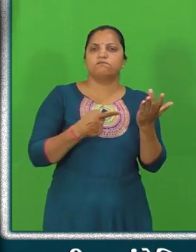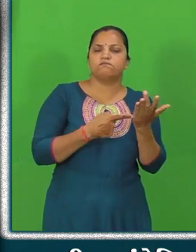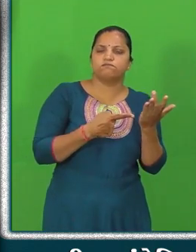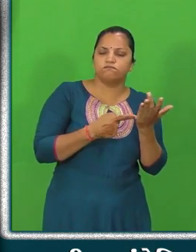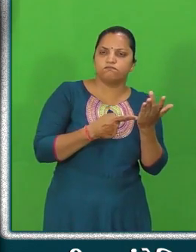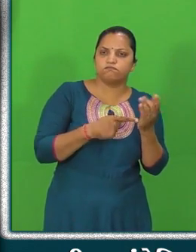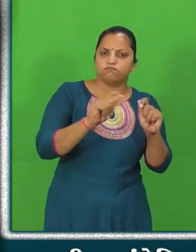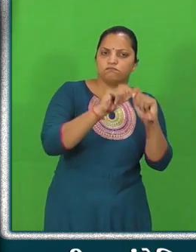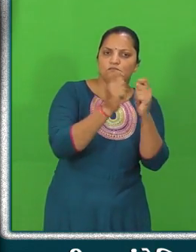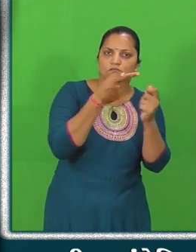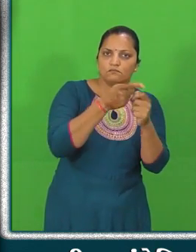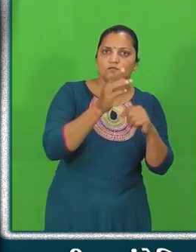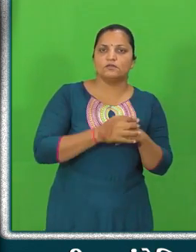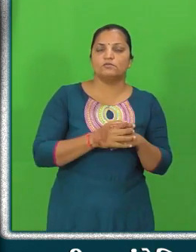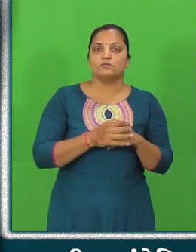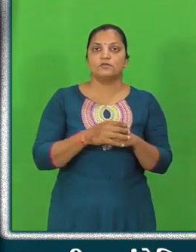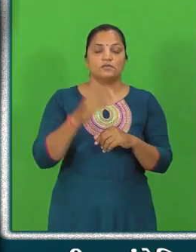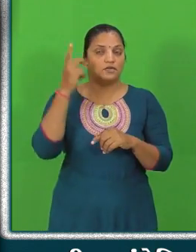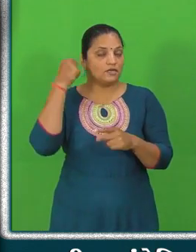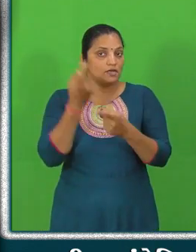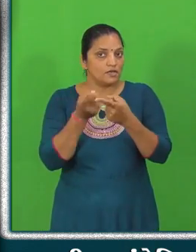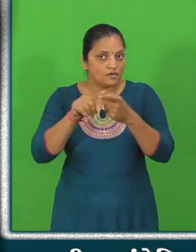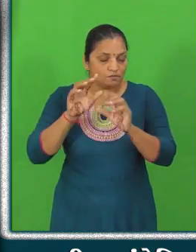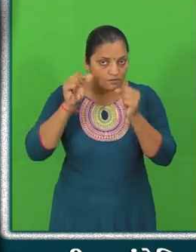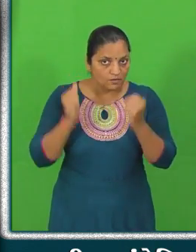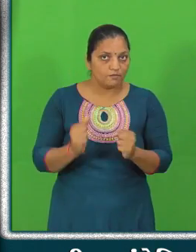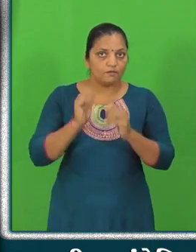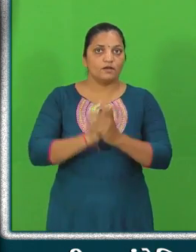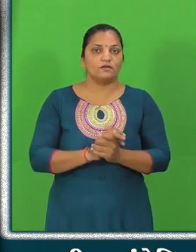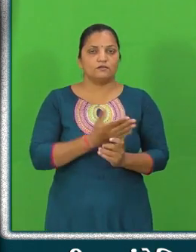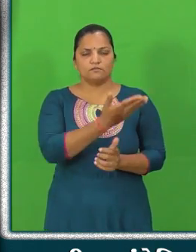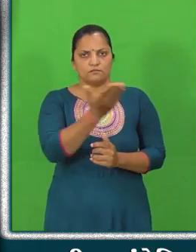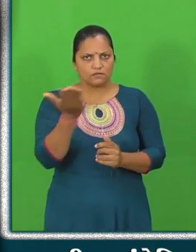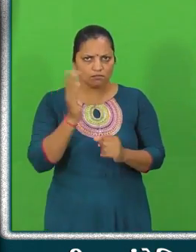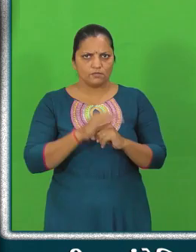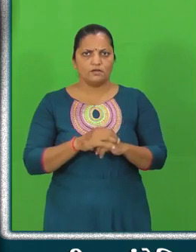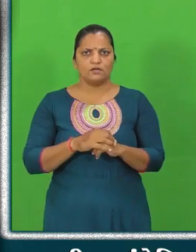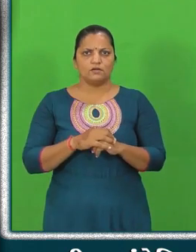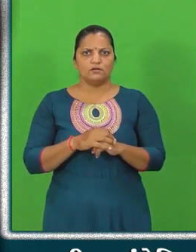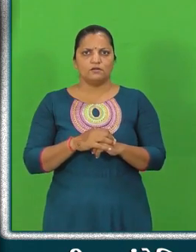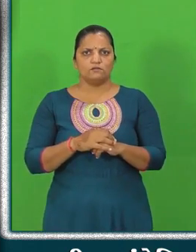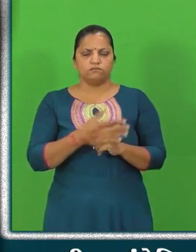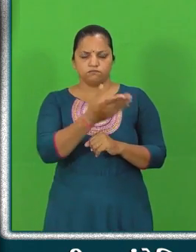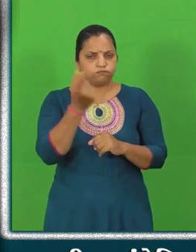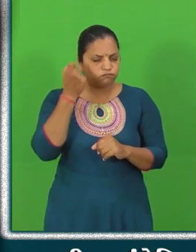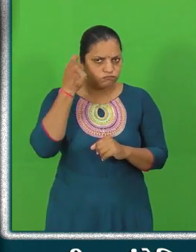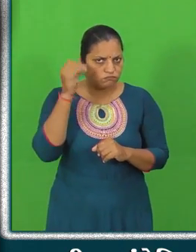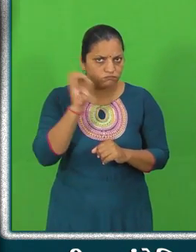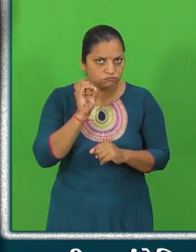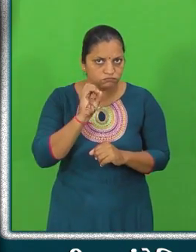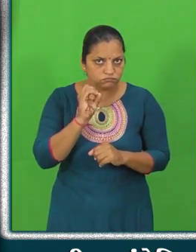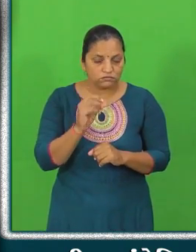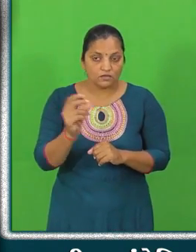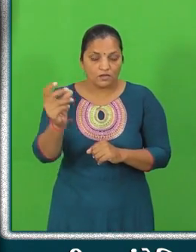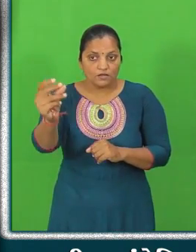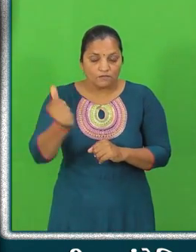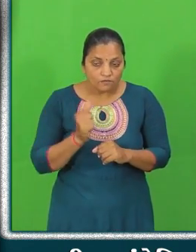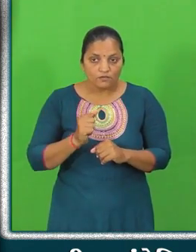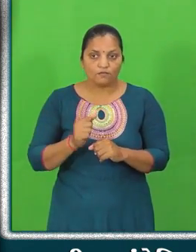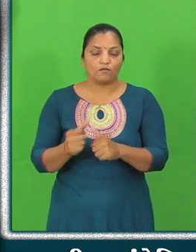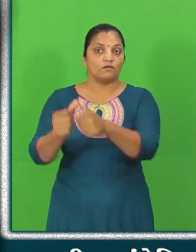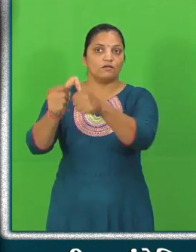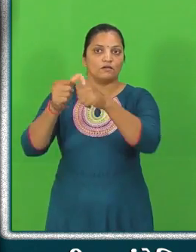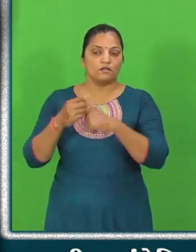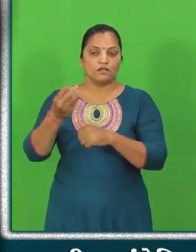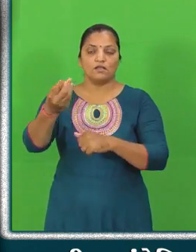એ ટીમની અંદર તજજ્ઞો બેઠા છે. એ તમારી જે કંઈ ન સમજ પડેલો પ્રશ્ન હશે તરત અમને અહીંયા જાણ